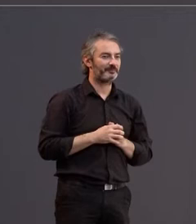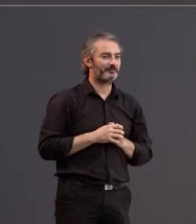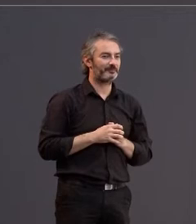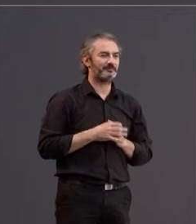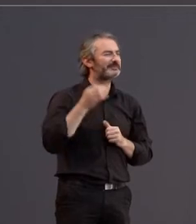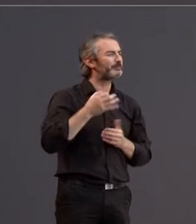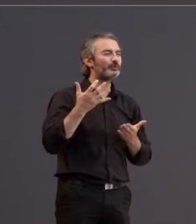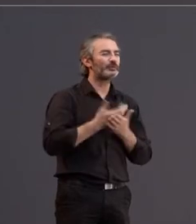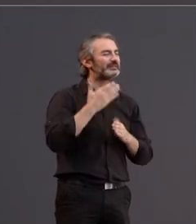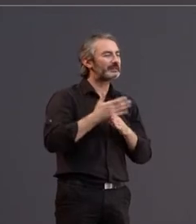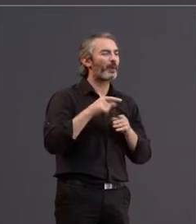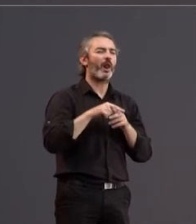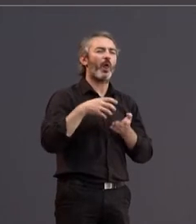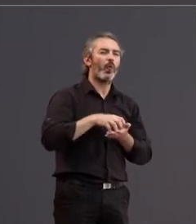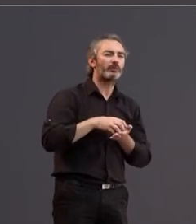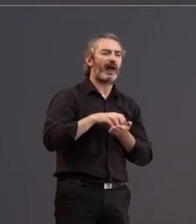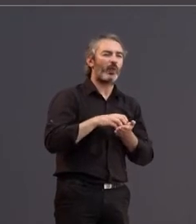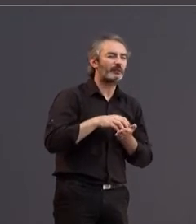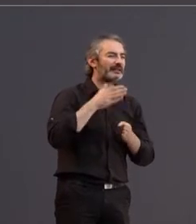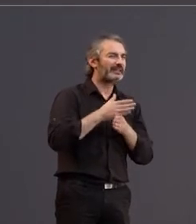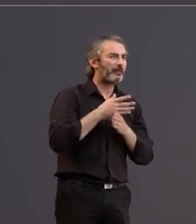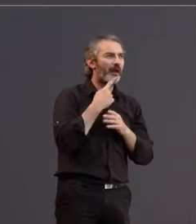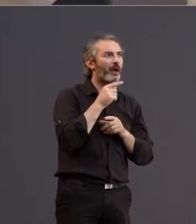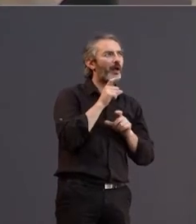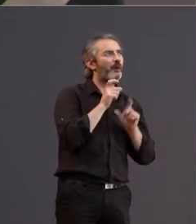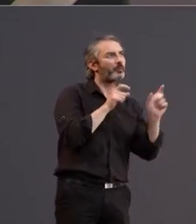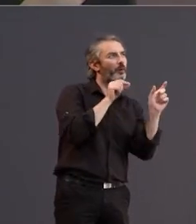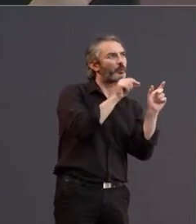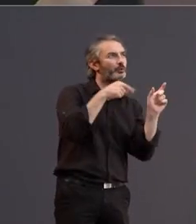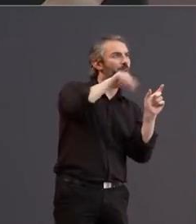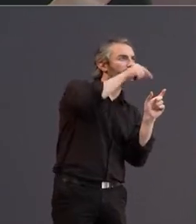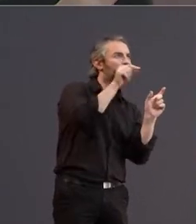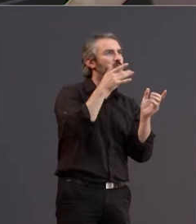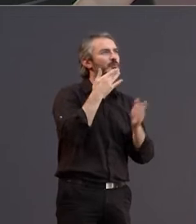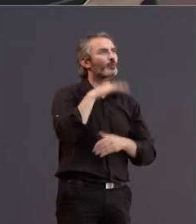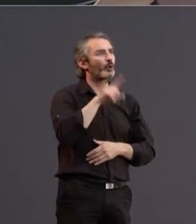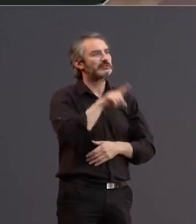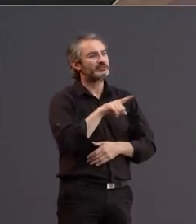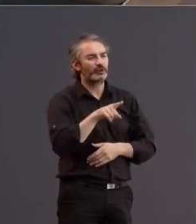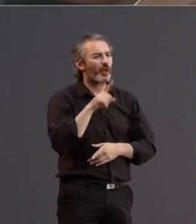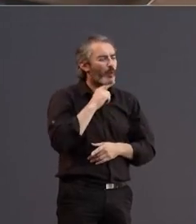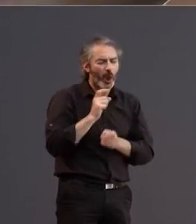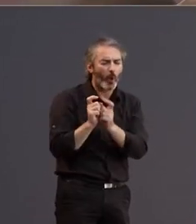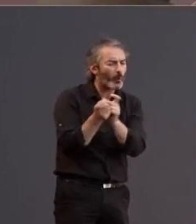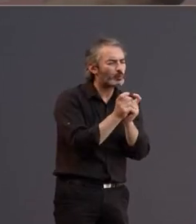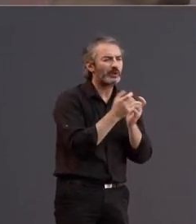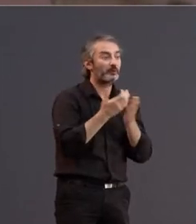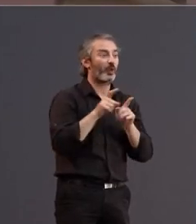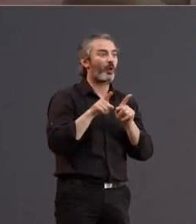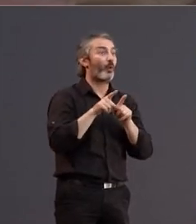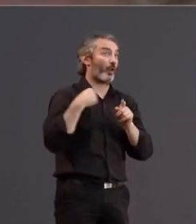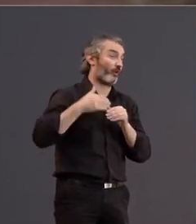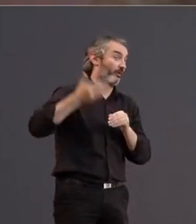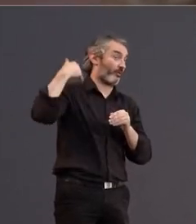tot, sempre. Les cicles porten punts, aquest dia crític, ara toca o no toca? Consulteu tot sempre, no feu com jo amb aquella